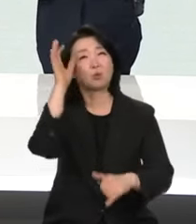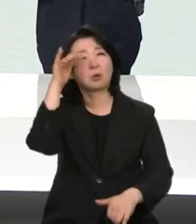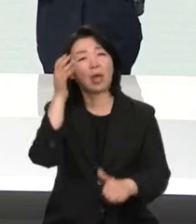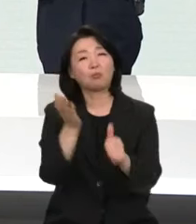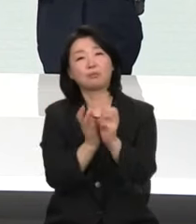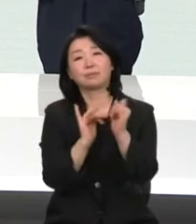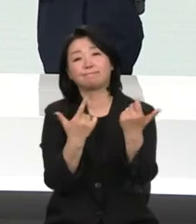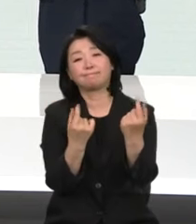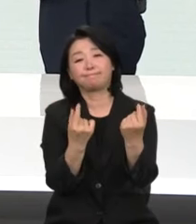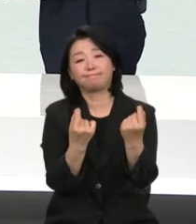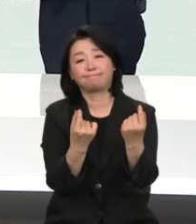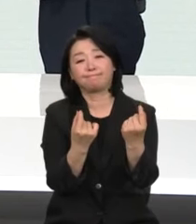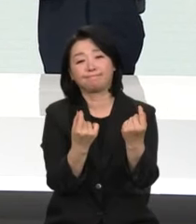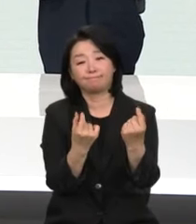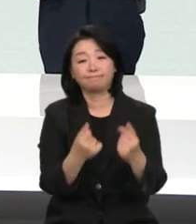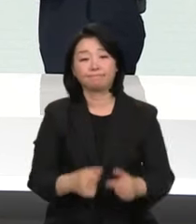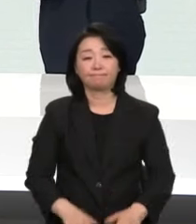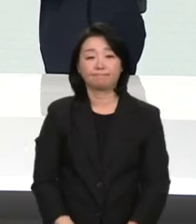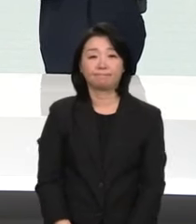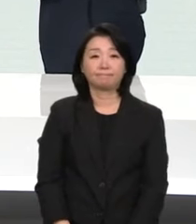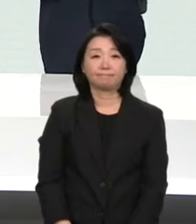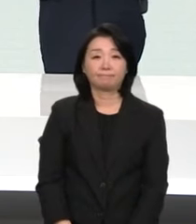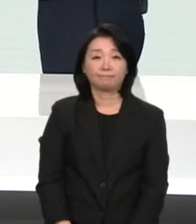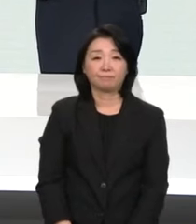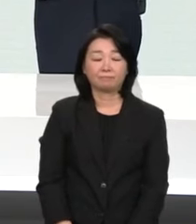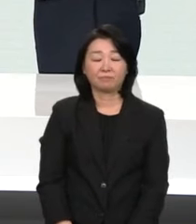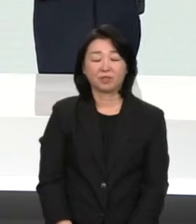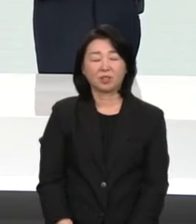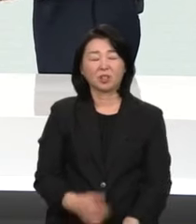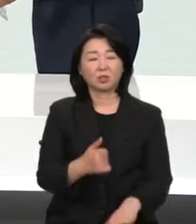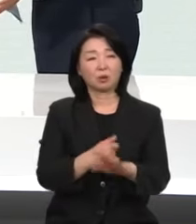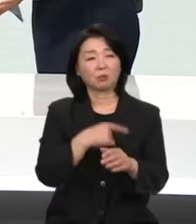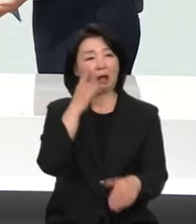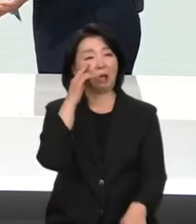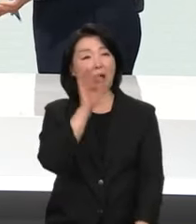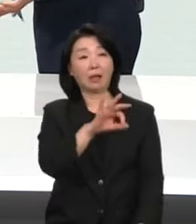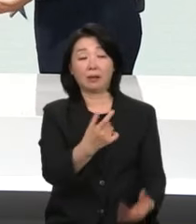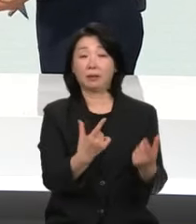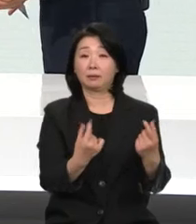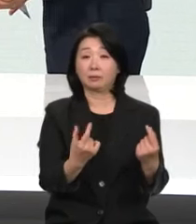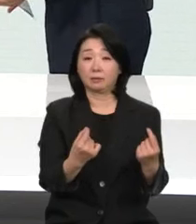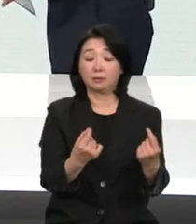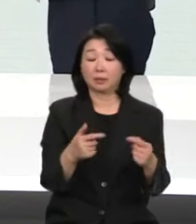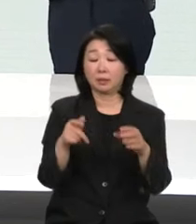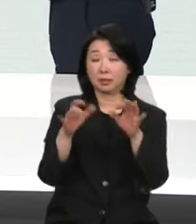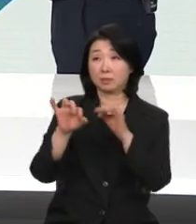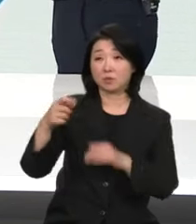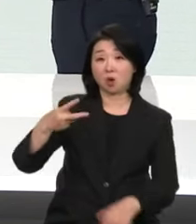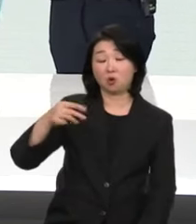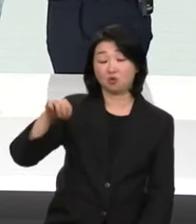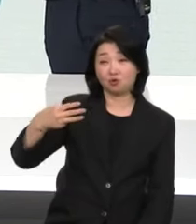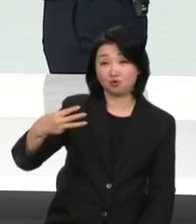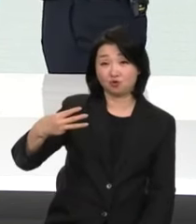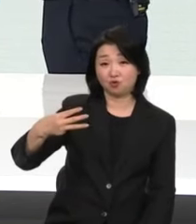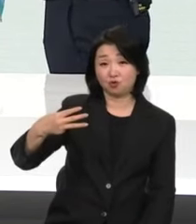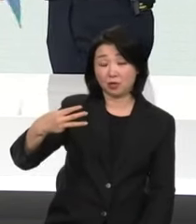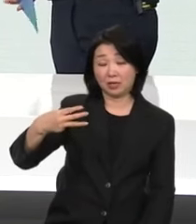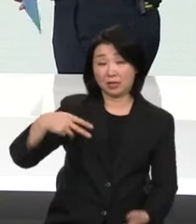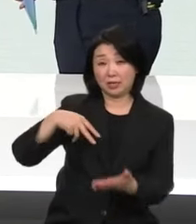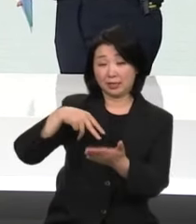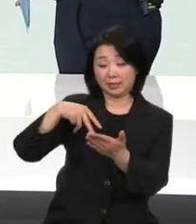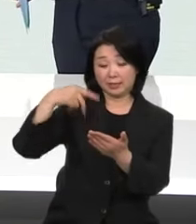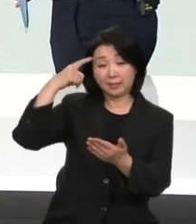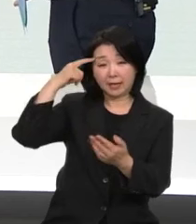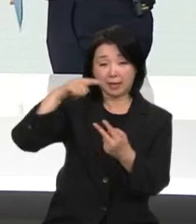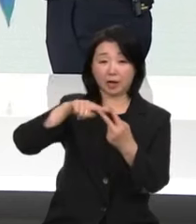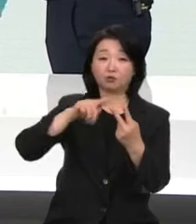훈련사 아니냐라는 식으로 말을 한 걸로 해석이 되는 것이죠. 네. 상당한 비난으로 볼 수 있는 건데 자, 김경률 전 비대위원장의 그 주장에 두 가지가 깔려있다는